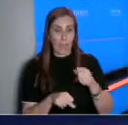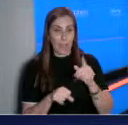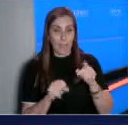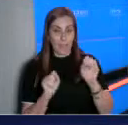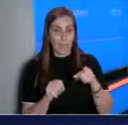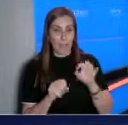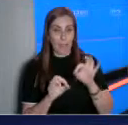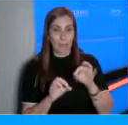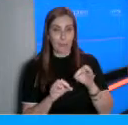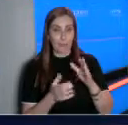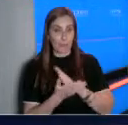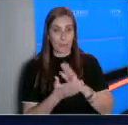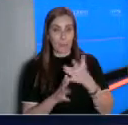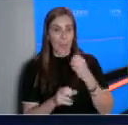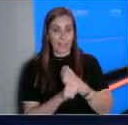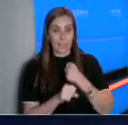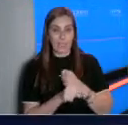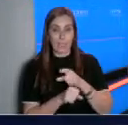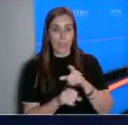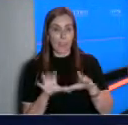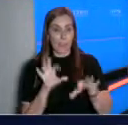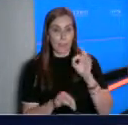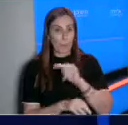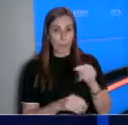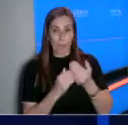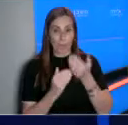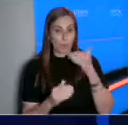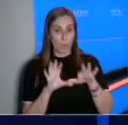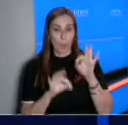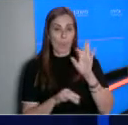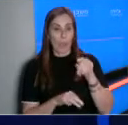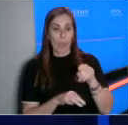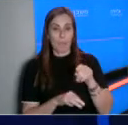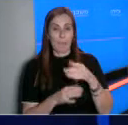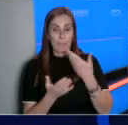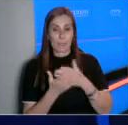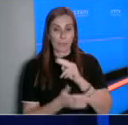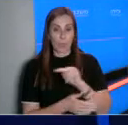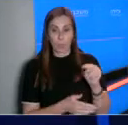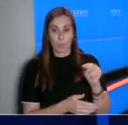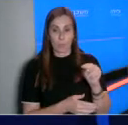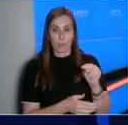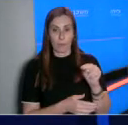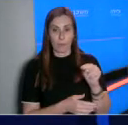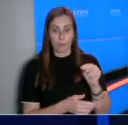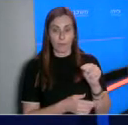בעצם אלה שקובעים מה נעשה, הם בוחרים את הנושאים, לפני שהם בוחרים, הם גם אלה שמציעים את הנושאים,